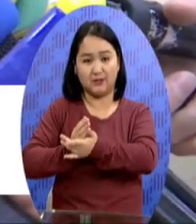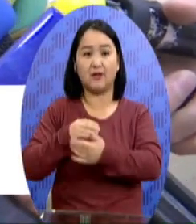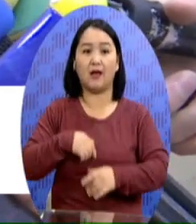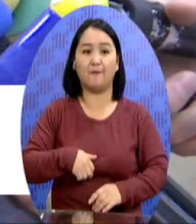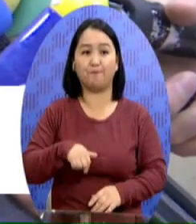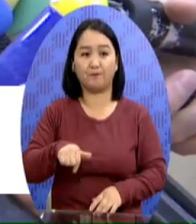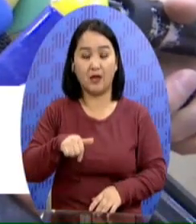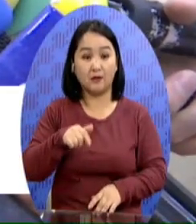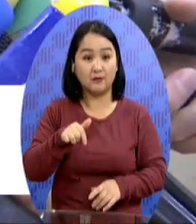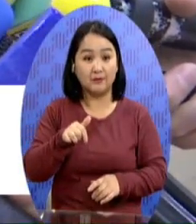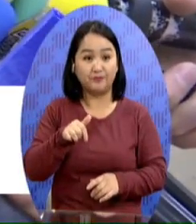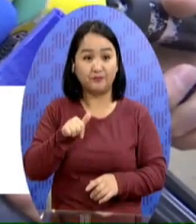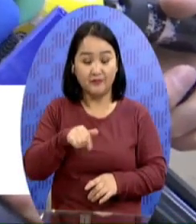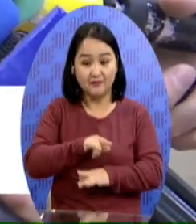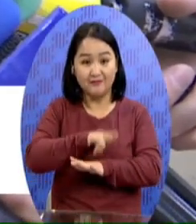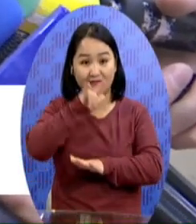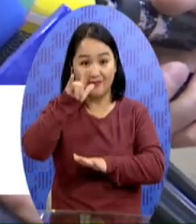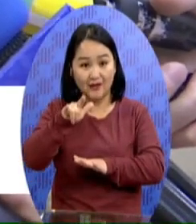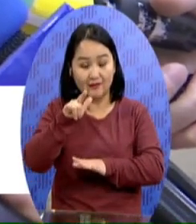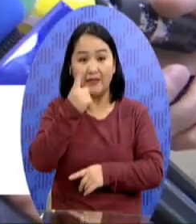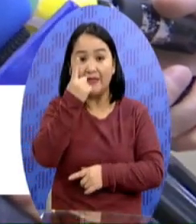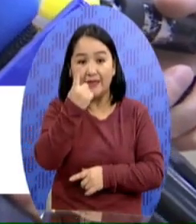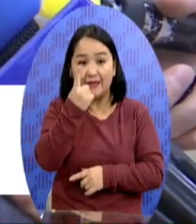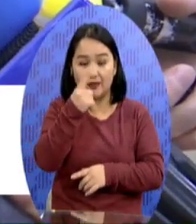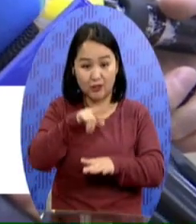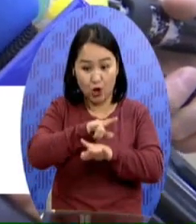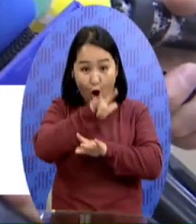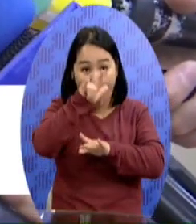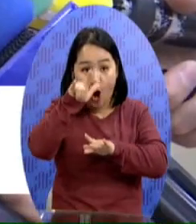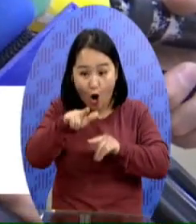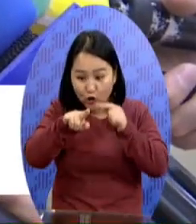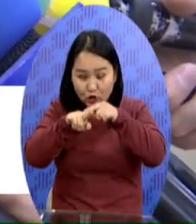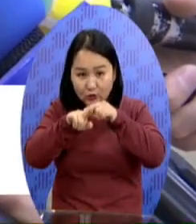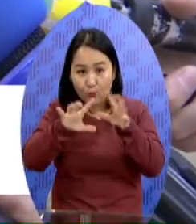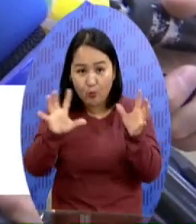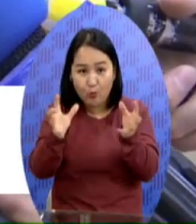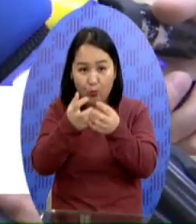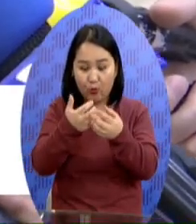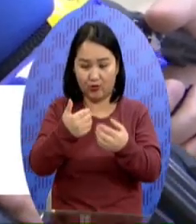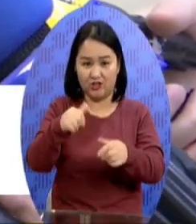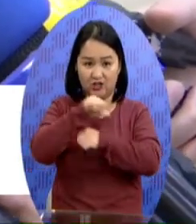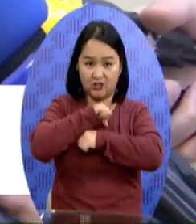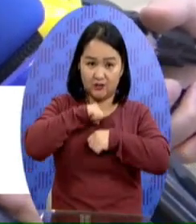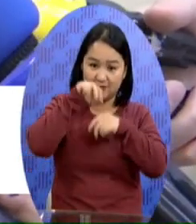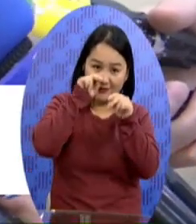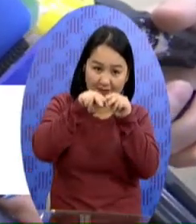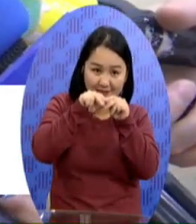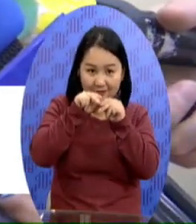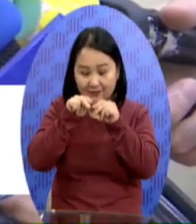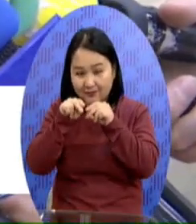бол тэр 1-р хавьтал болсон бүх улсад одоо энэ иргэл мэдээллийн системээр